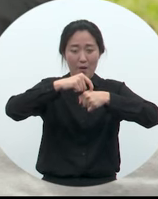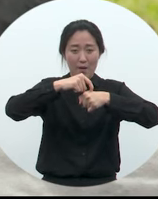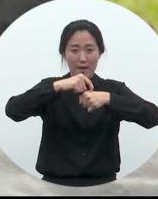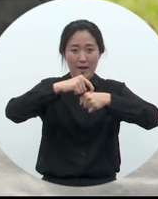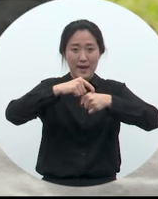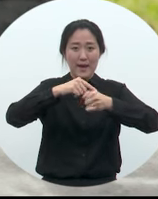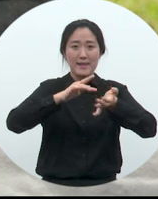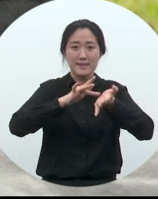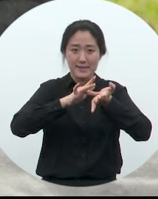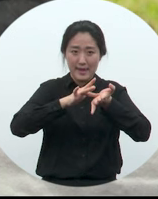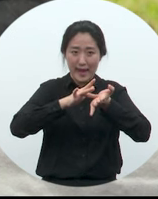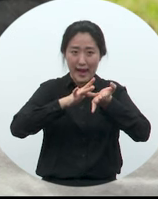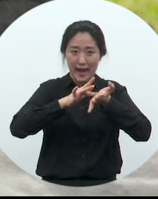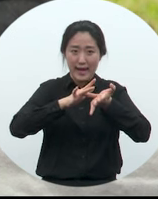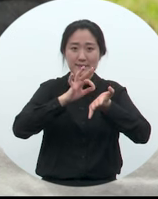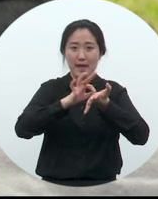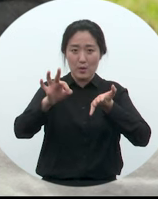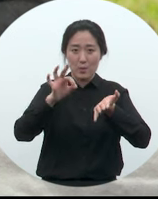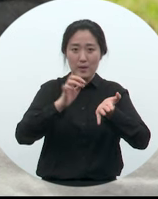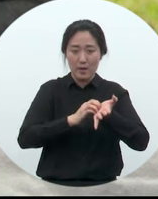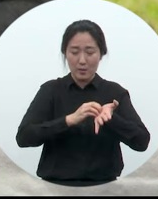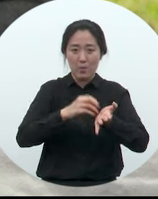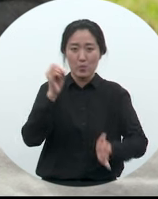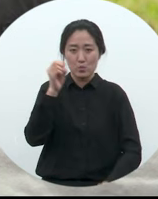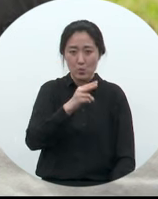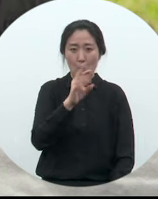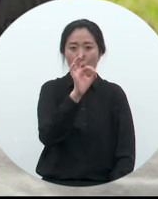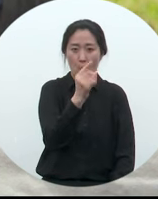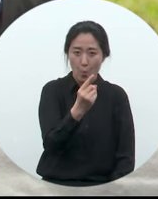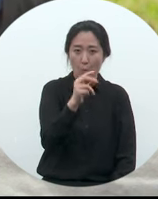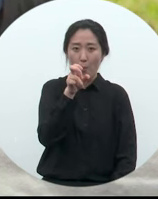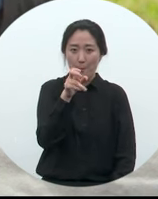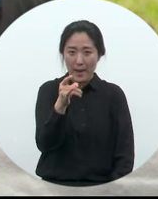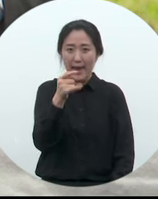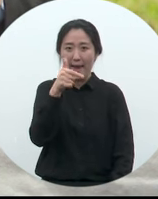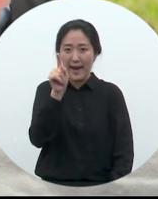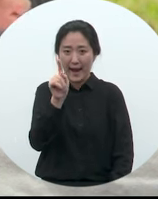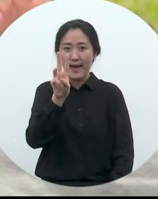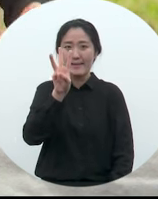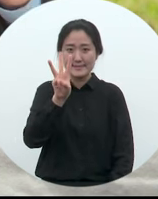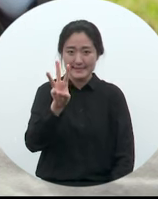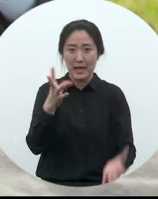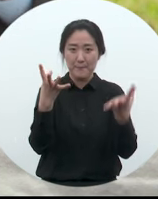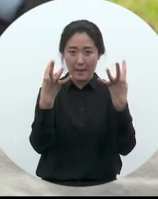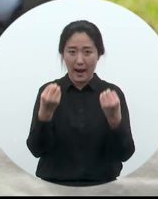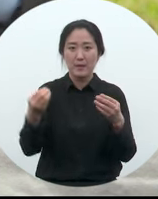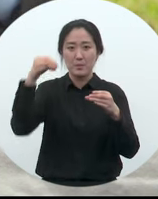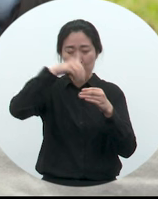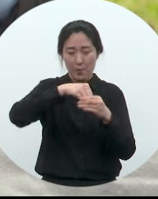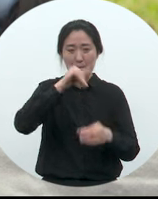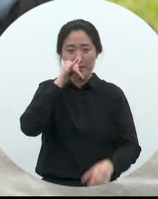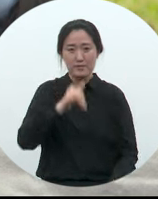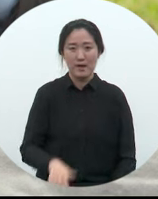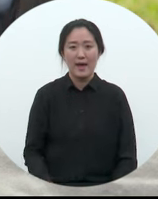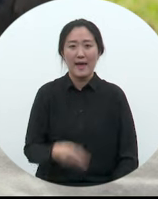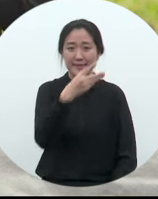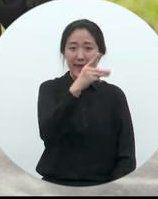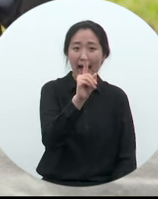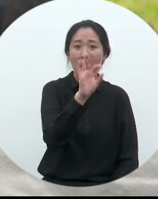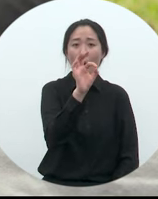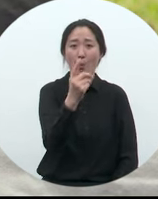굴에는 두뇌 발육에 좋고 성장에도 좋은 오메가3 성분들도 많이 들어있고요. 타우린 성분들이 많이